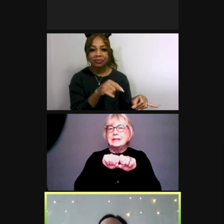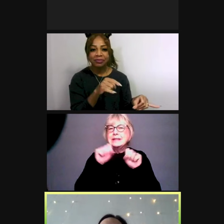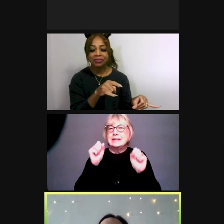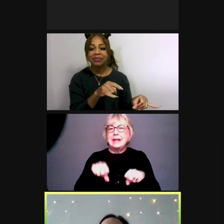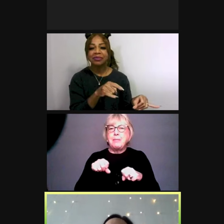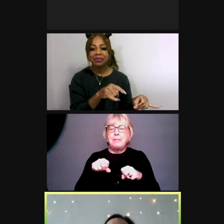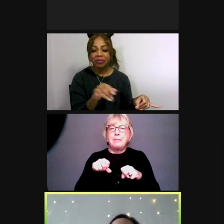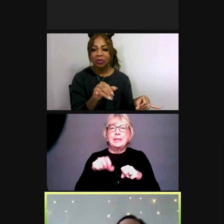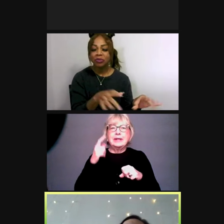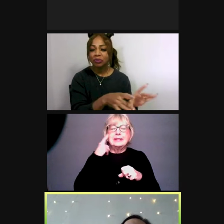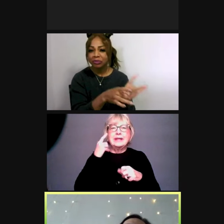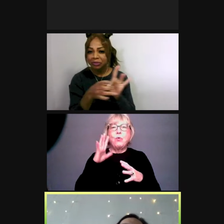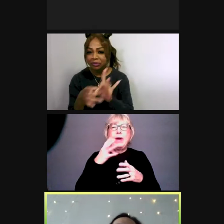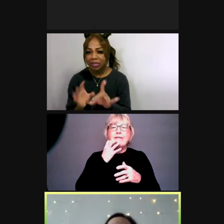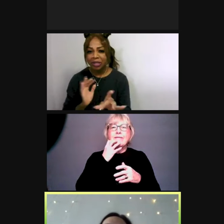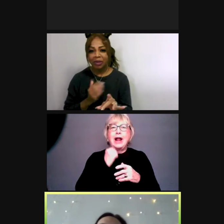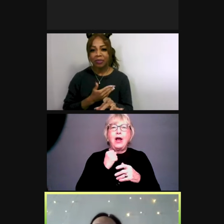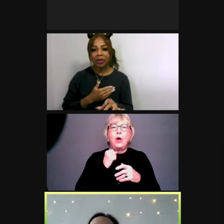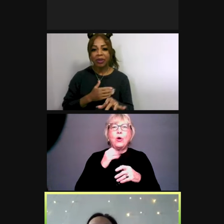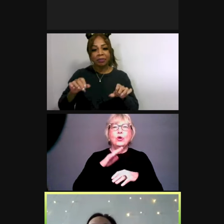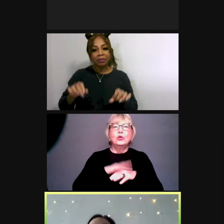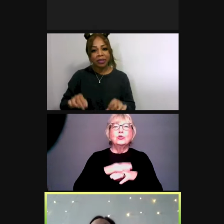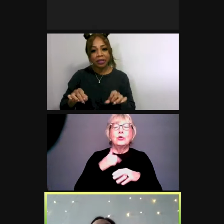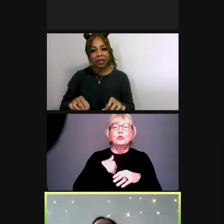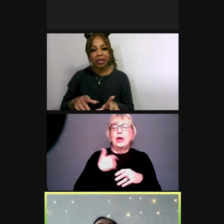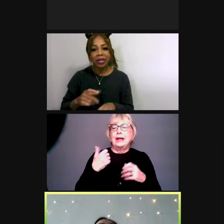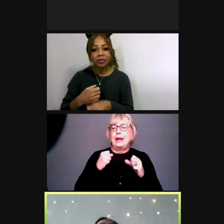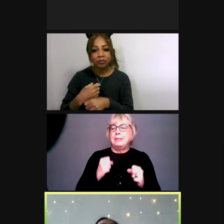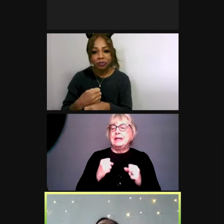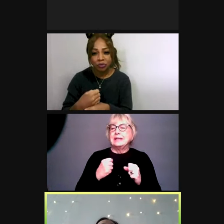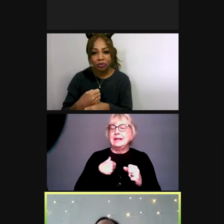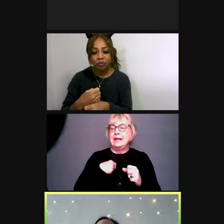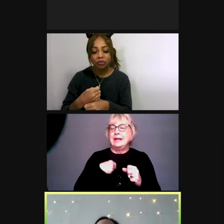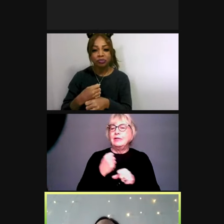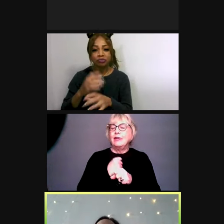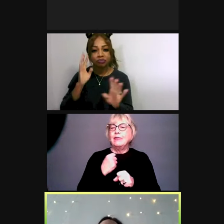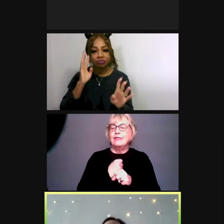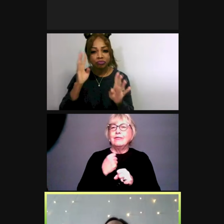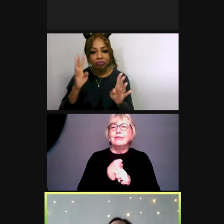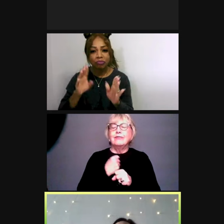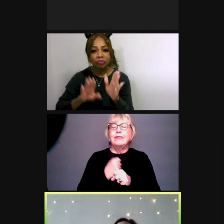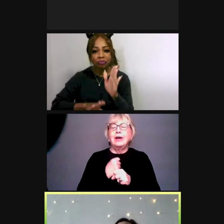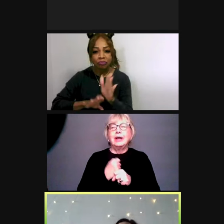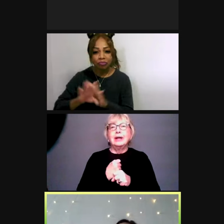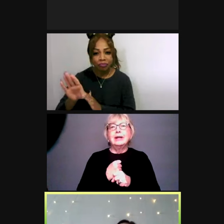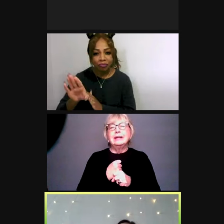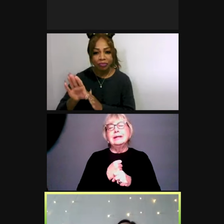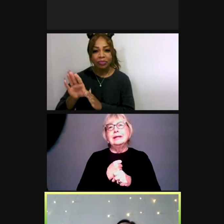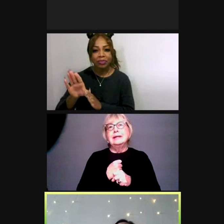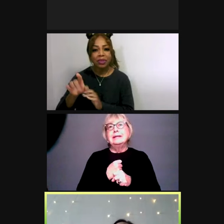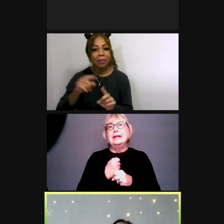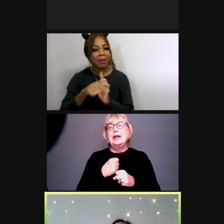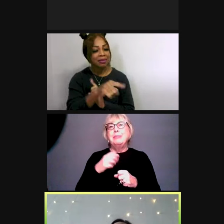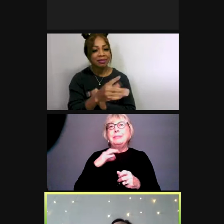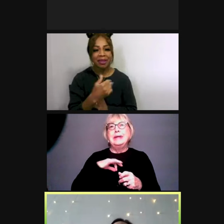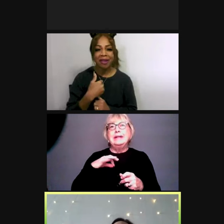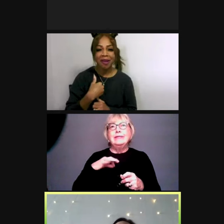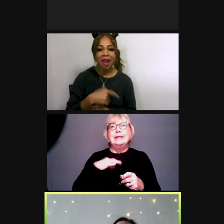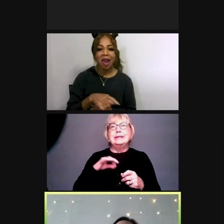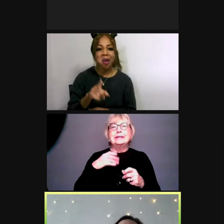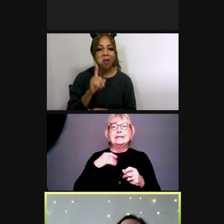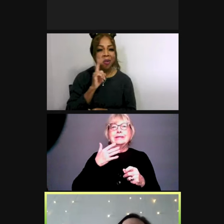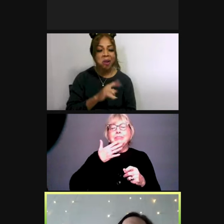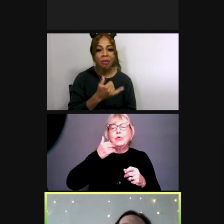des valeurs basées sur notre capacité à produire des bénéfices, à exceller, à nous